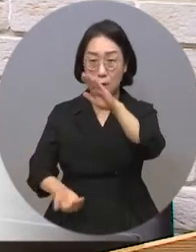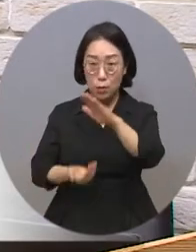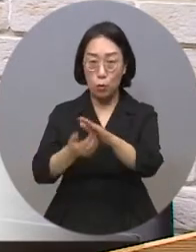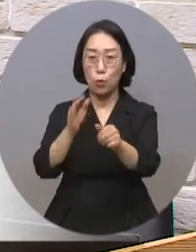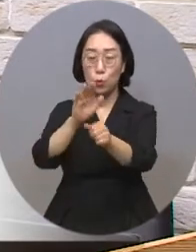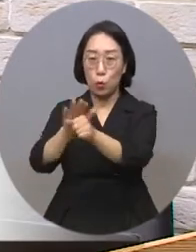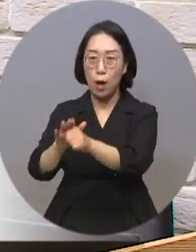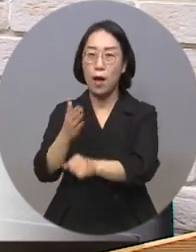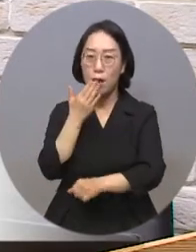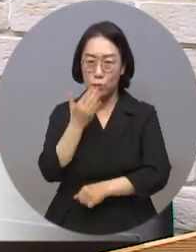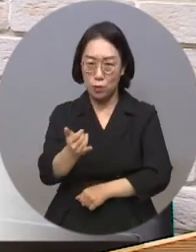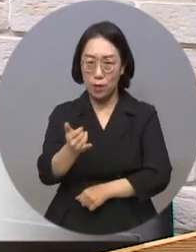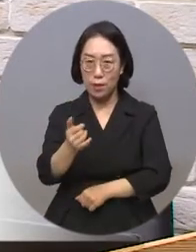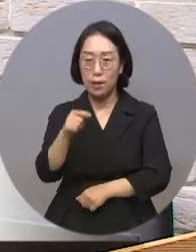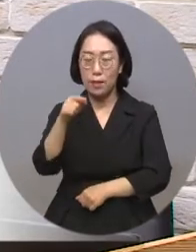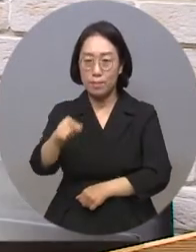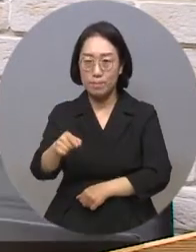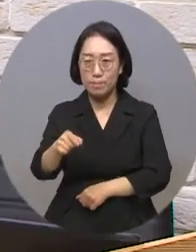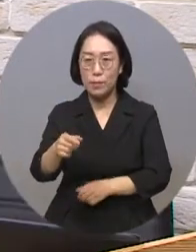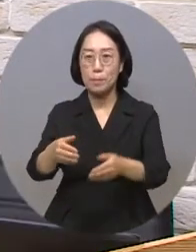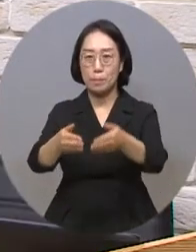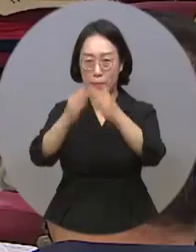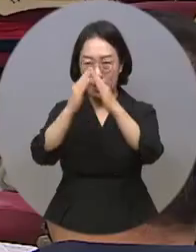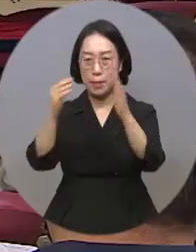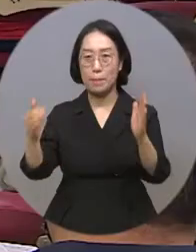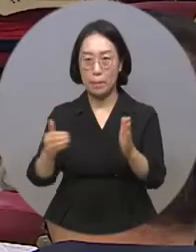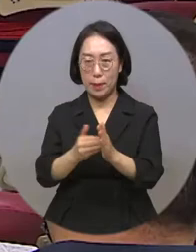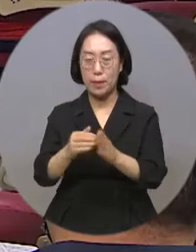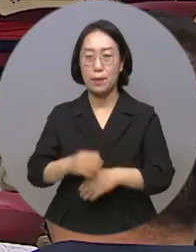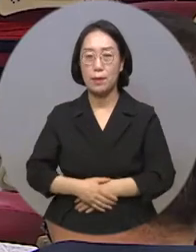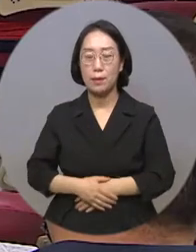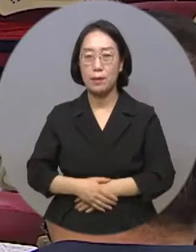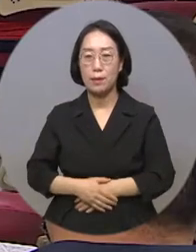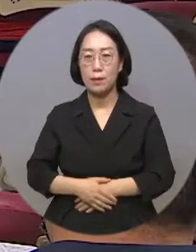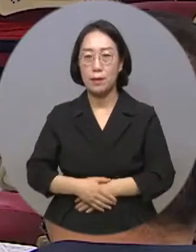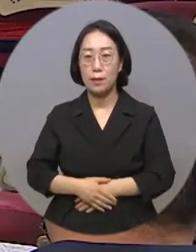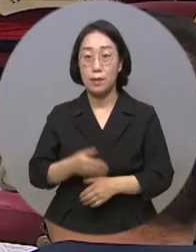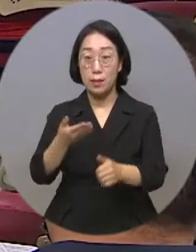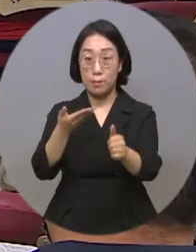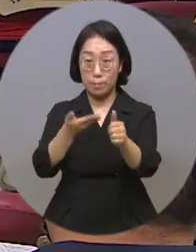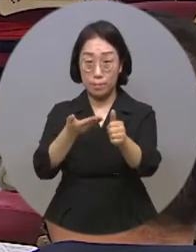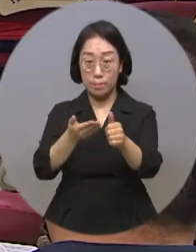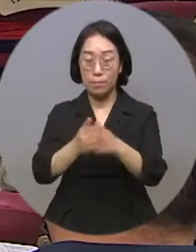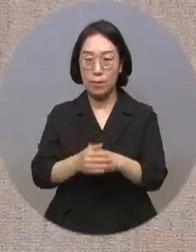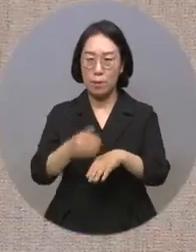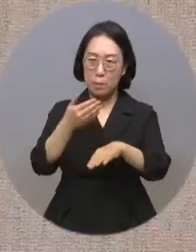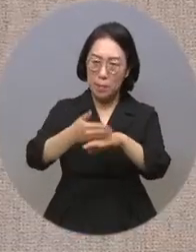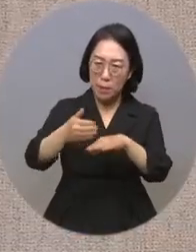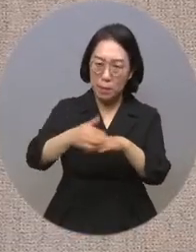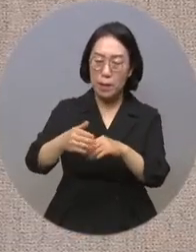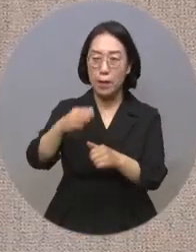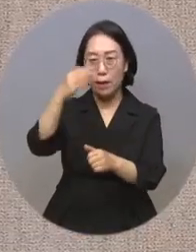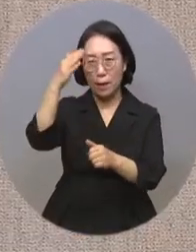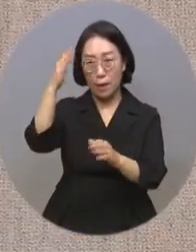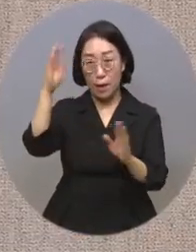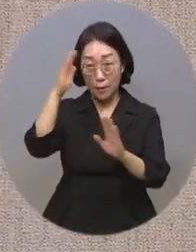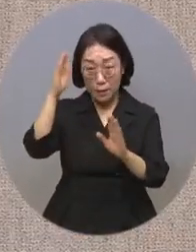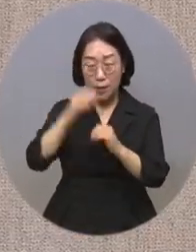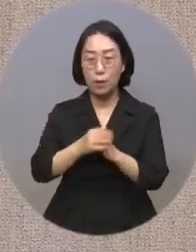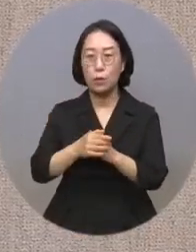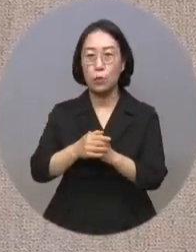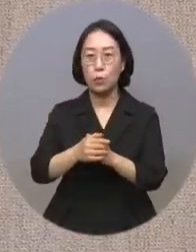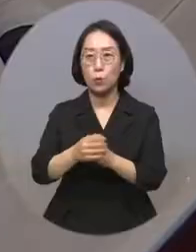생각을 해서 이 개척을 하게 됐어요. 이제 김용남 목사는 비행 청소년, 전과자들을 대상으로